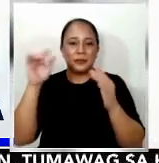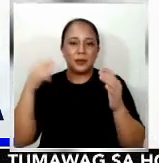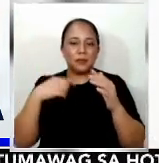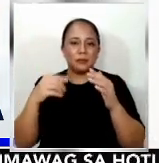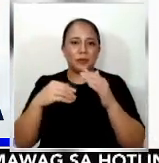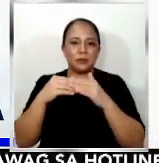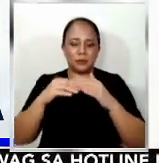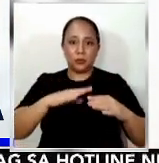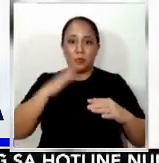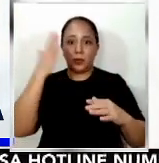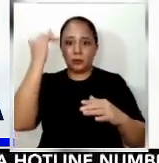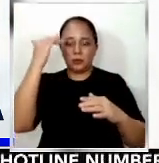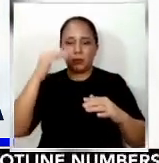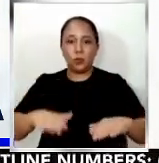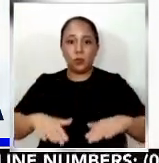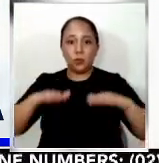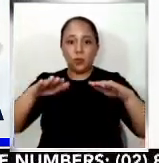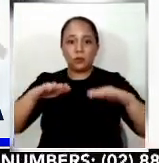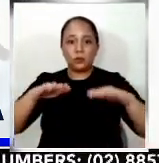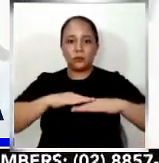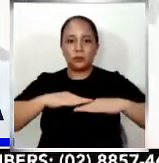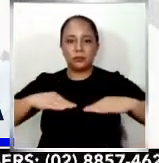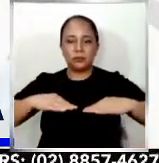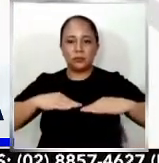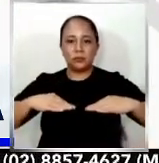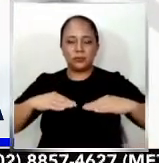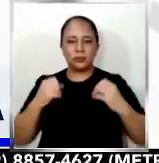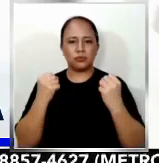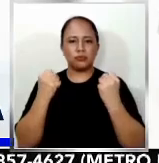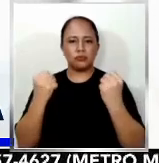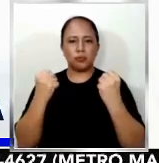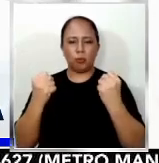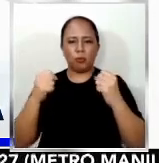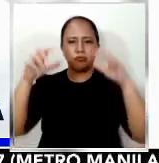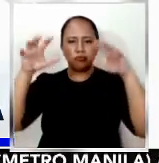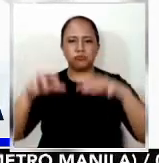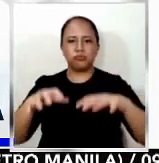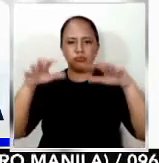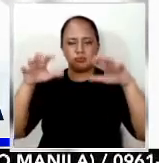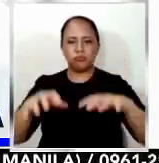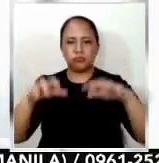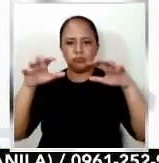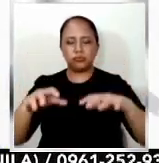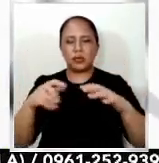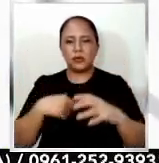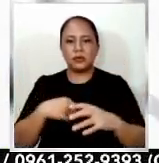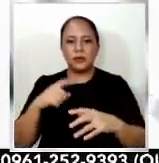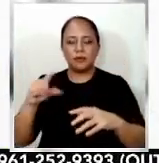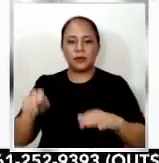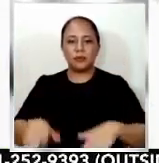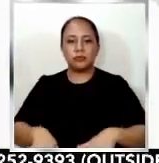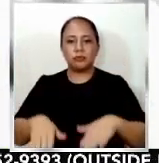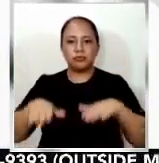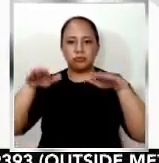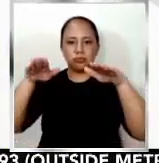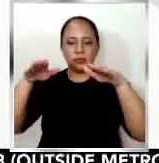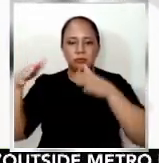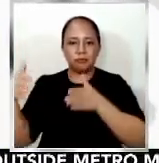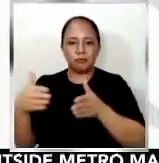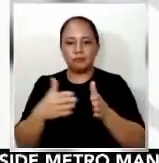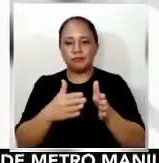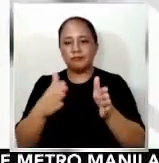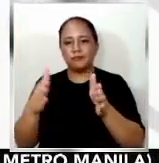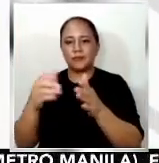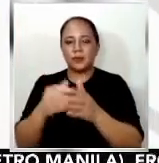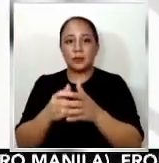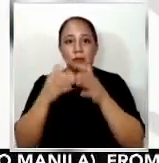ang taas ng tubig. Malakas daw kasi ang buhos ng ulan na mabilis na nagpataas sa ilog. Hindi naman daw iniwan ng pamilya ang